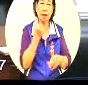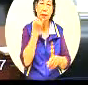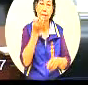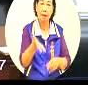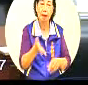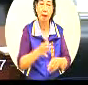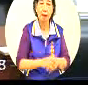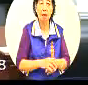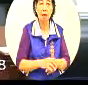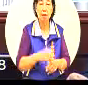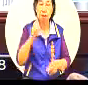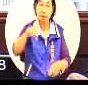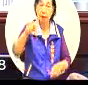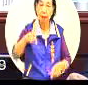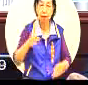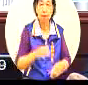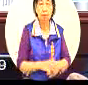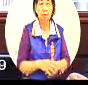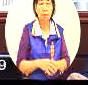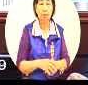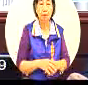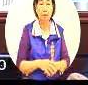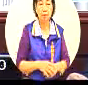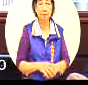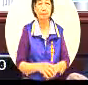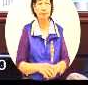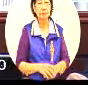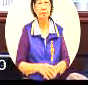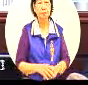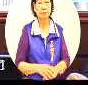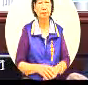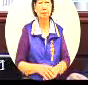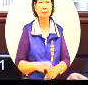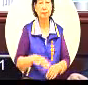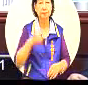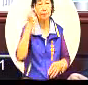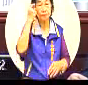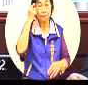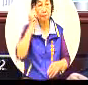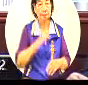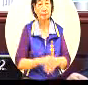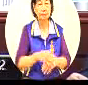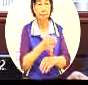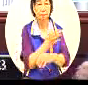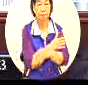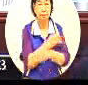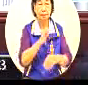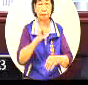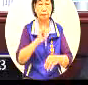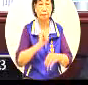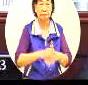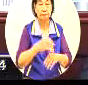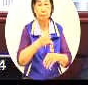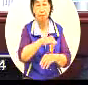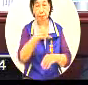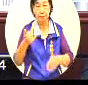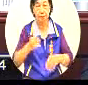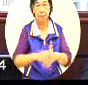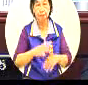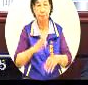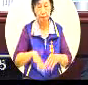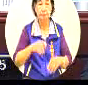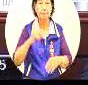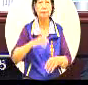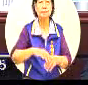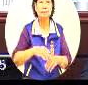谢你。 市长回答。 好，谢谢议长，谢谢陈议员。我想陈议员刚这个方向我们愿意，我事实上也努